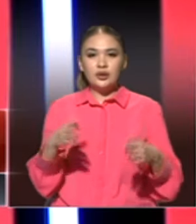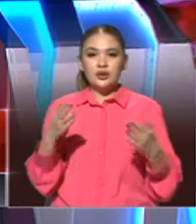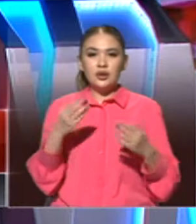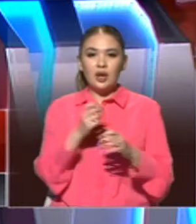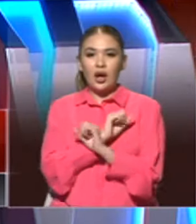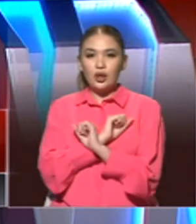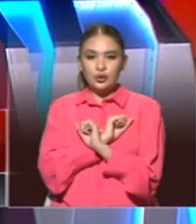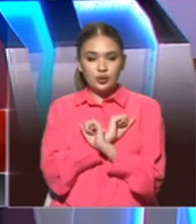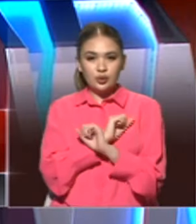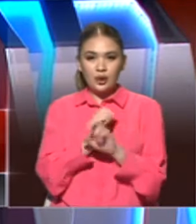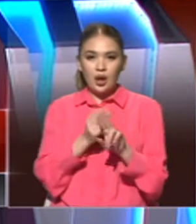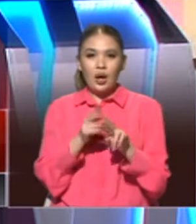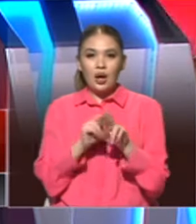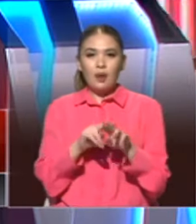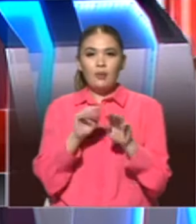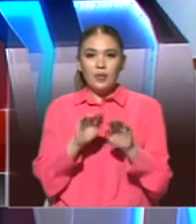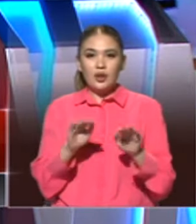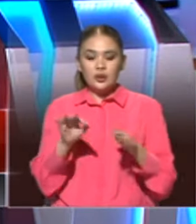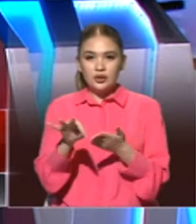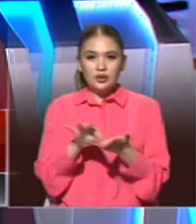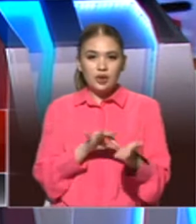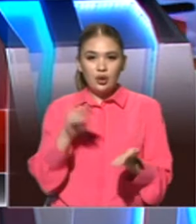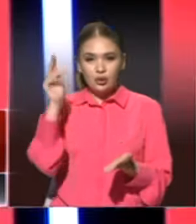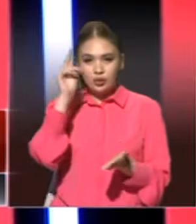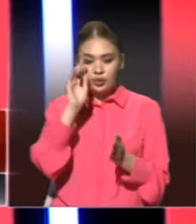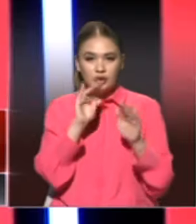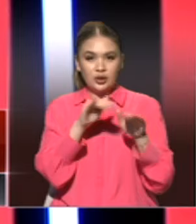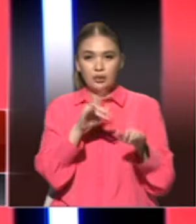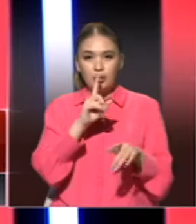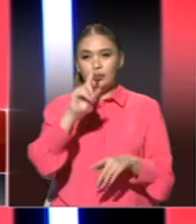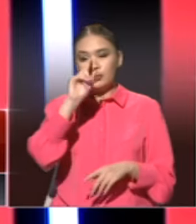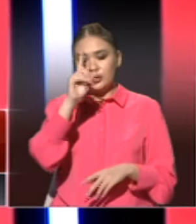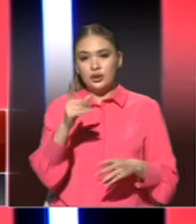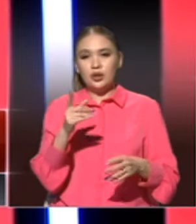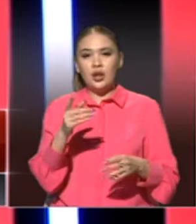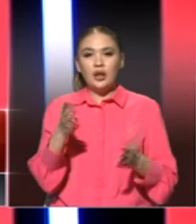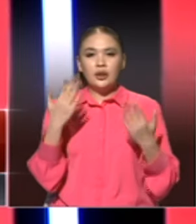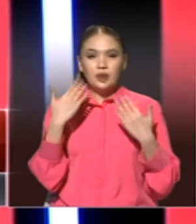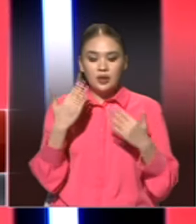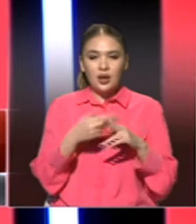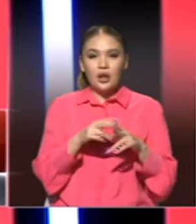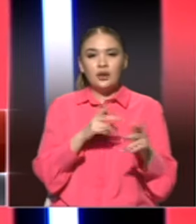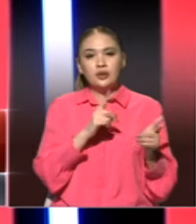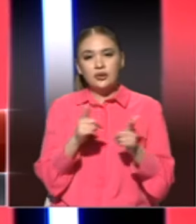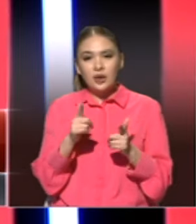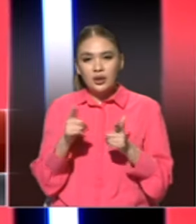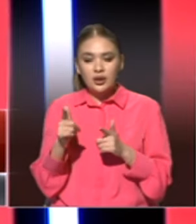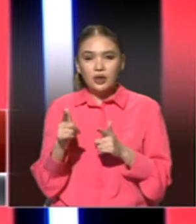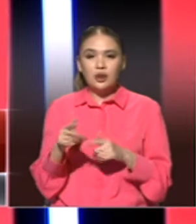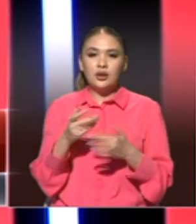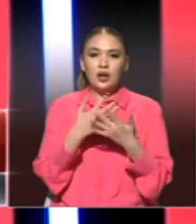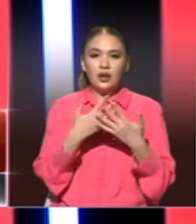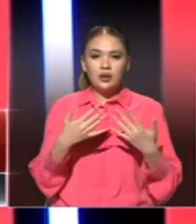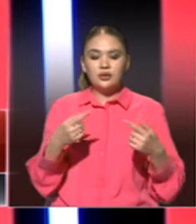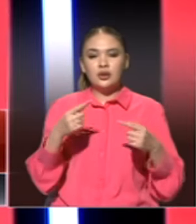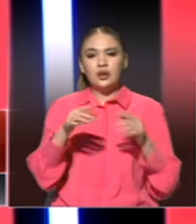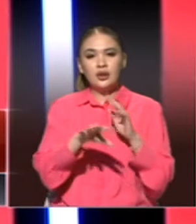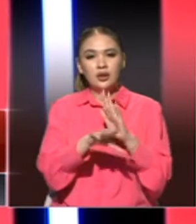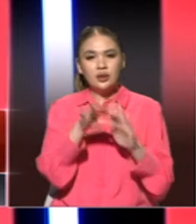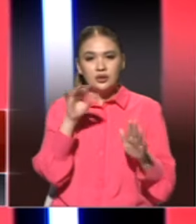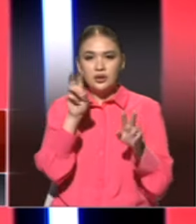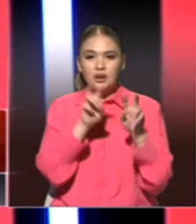каникул. Бала бірден оқуға тапсырмайды, бір жыл демалады, дайындалады, репетиторға барады, әртүрлі мамандықтар тексереді деген сияқты.